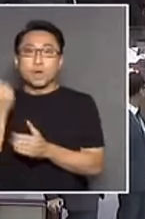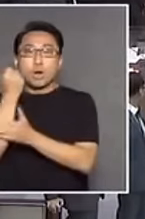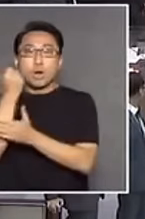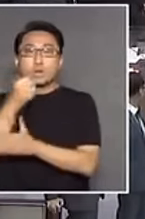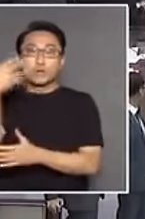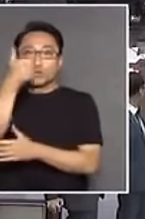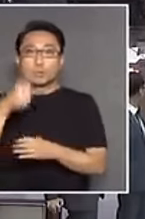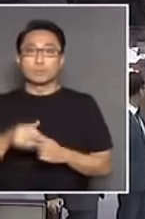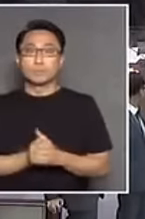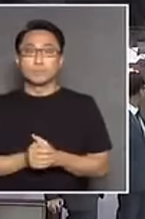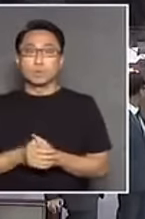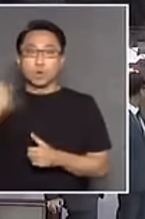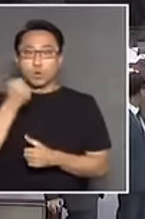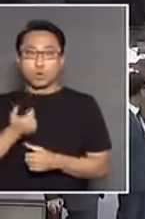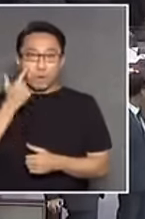抗議主席攬佢，